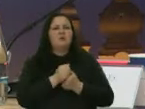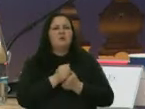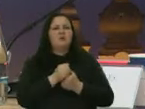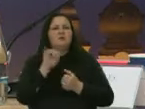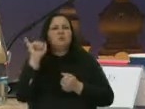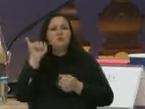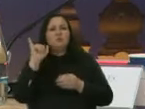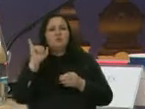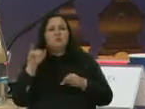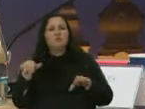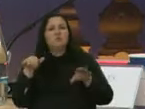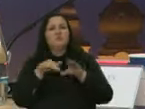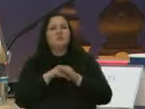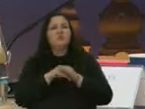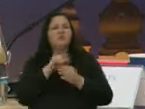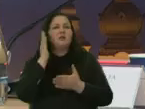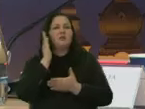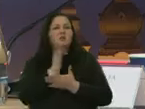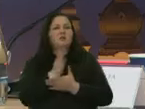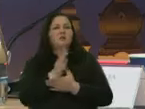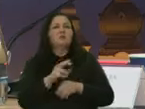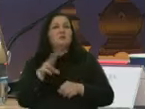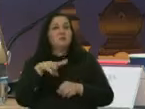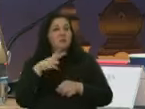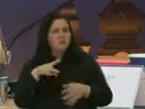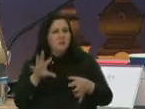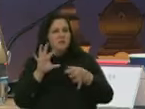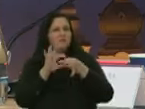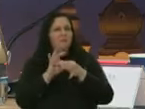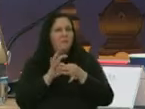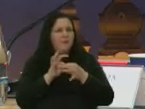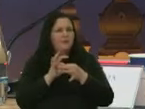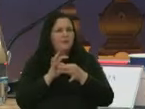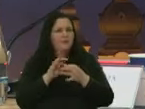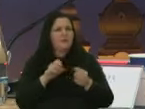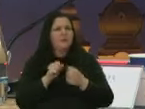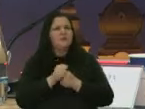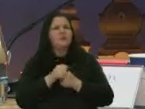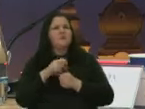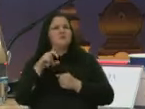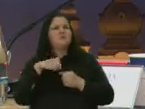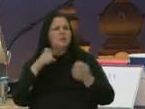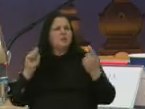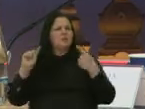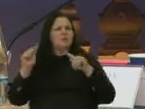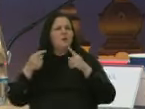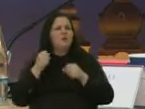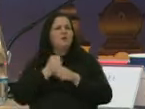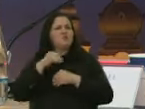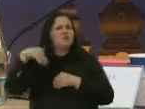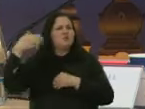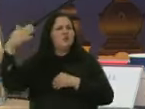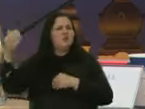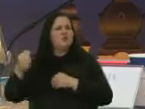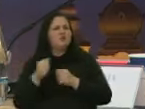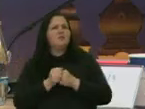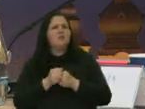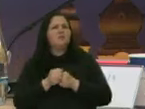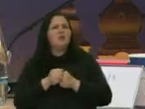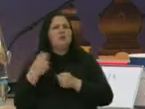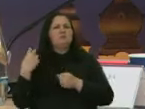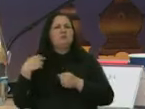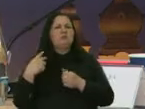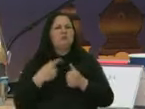care votați, vă detonați în direct, spuneți că sunteți părtinitori, că sunteți clienteliști politici, vă fac cei de bine afară șmenari, vă